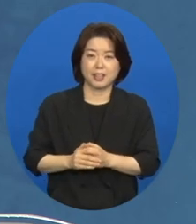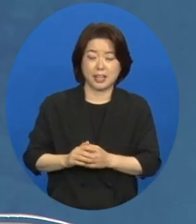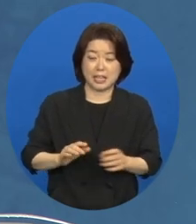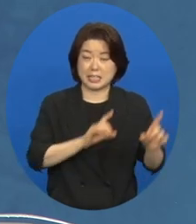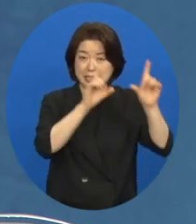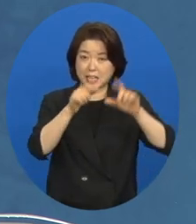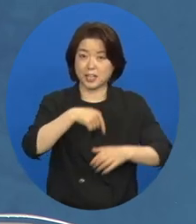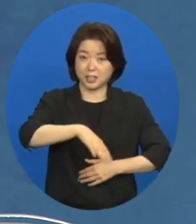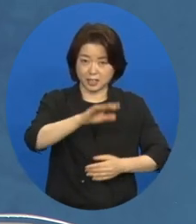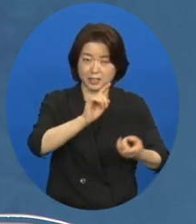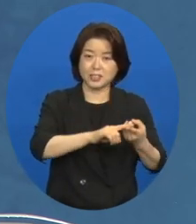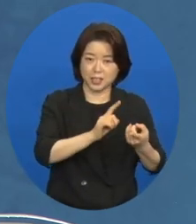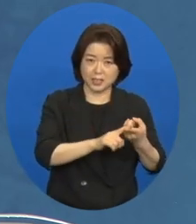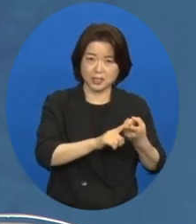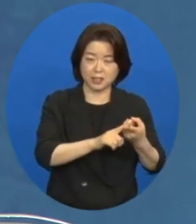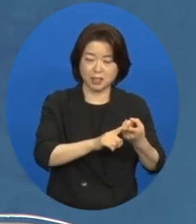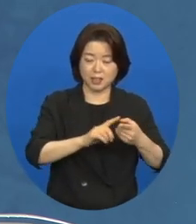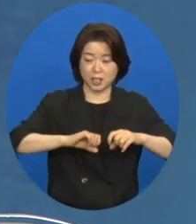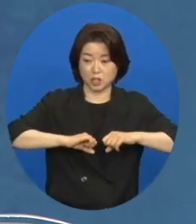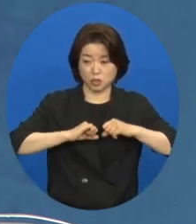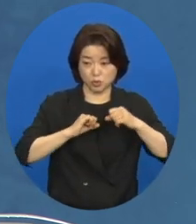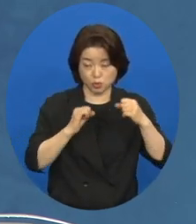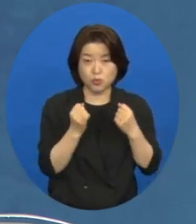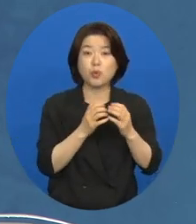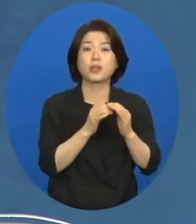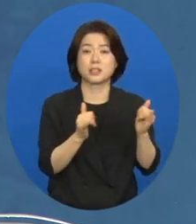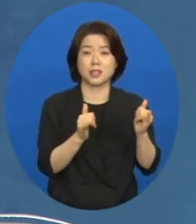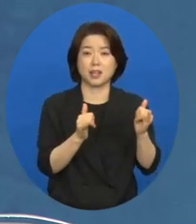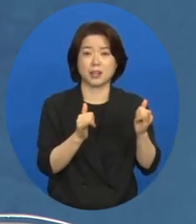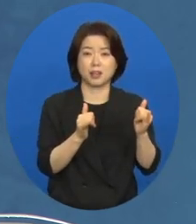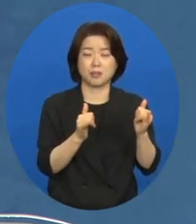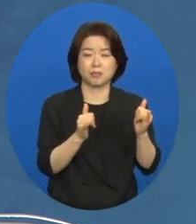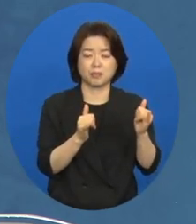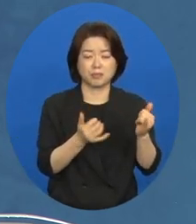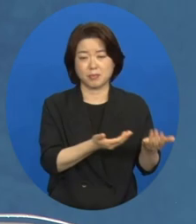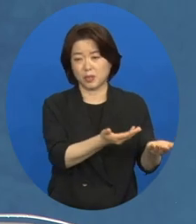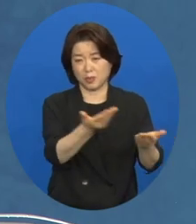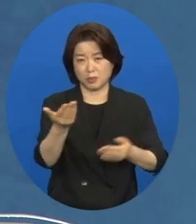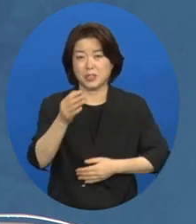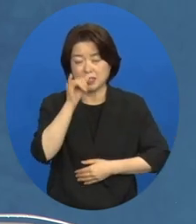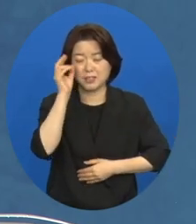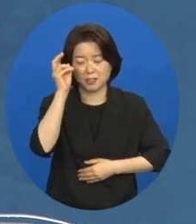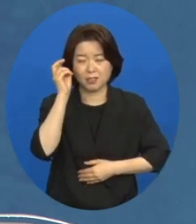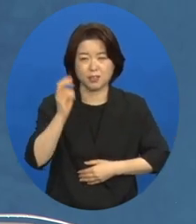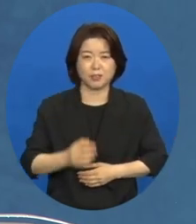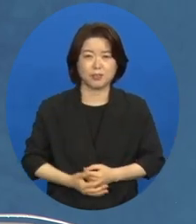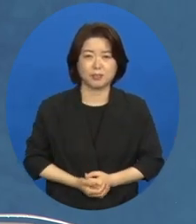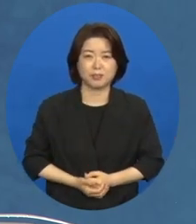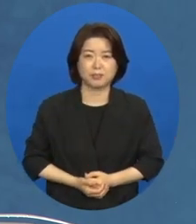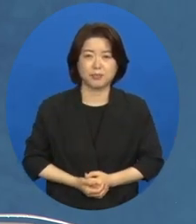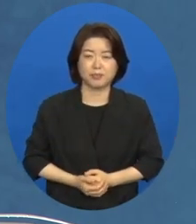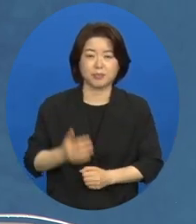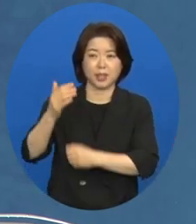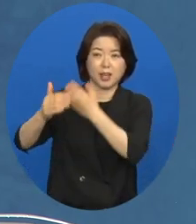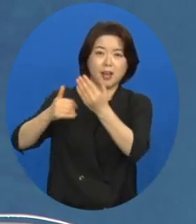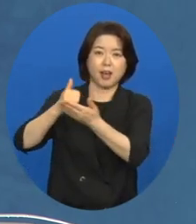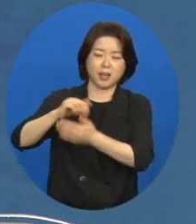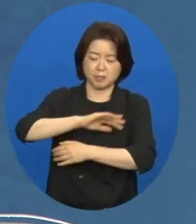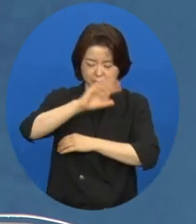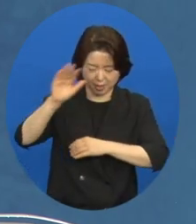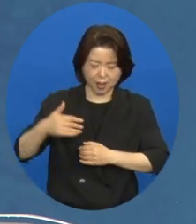자체가 순종인 분들 아마 계실 거라고 생각됩니다. 하나님이 다